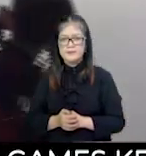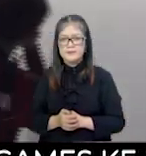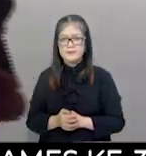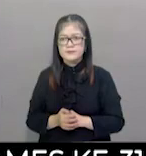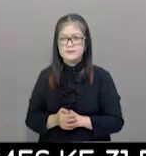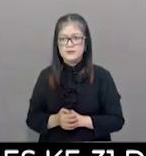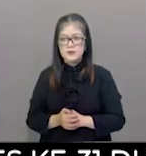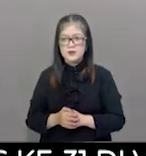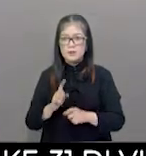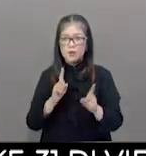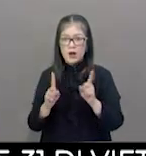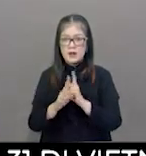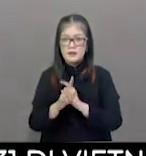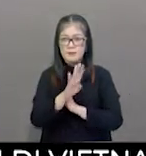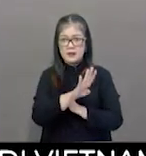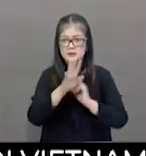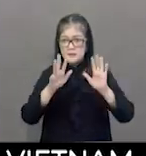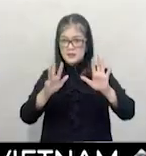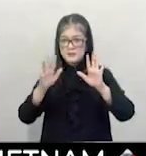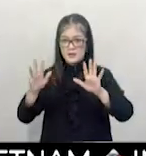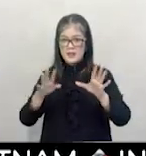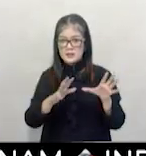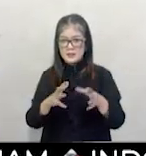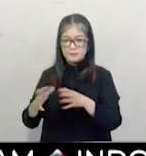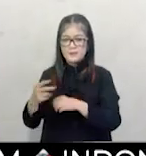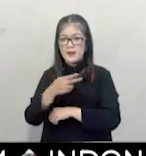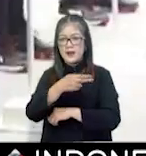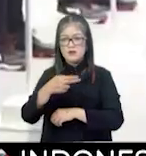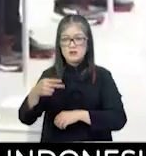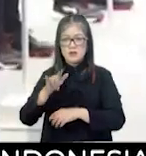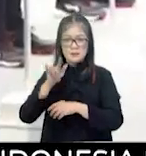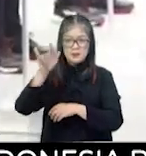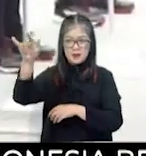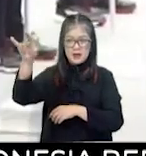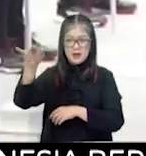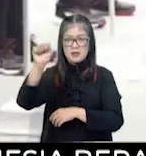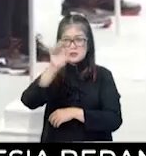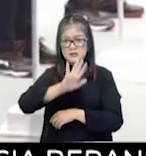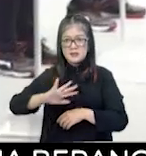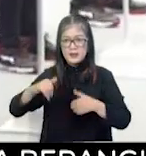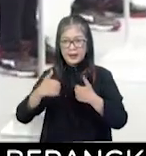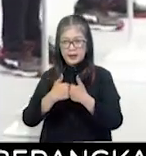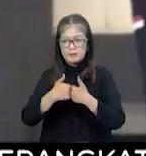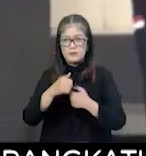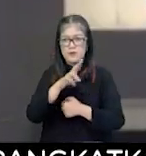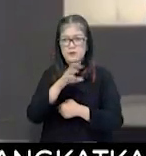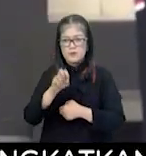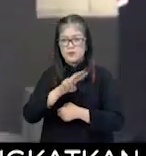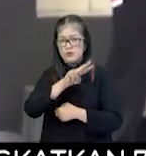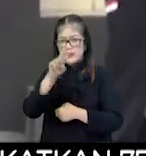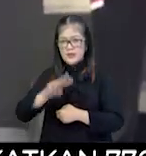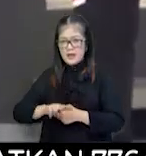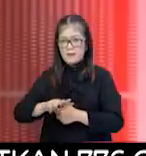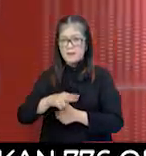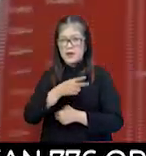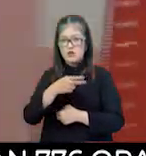Mewakili 499 kontingen Indonesia yang akan berlaga dalam ajang SEA Games ke-31 Vietnam, kontingen Indonesia